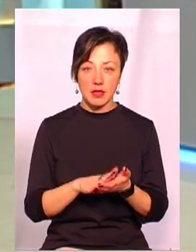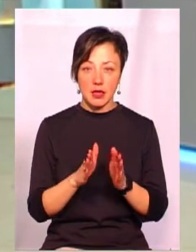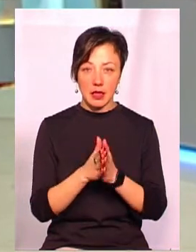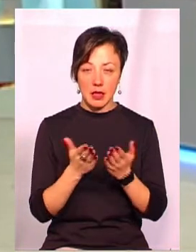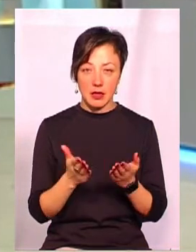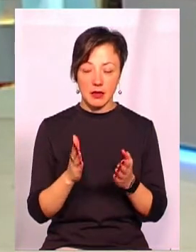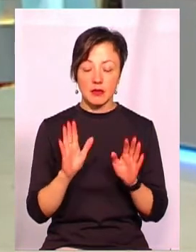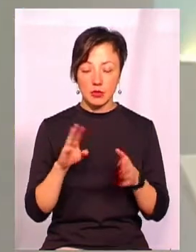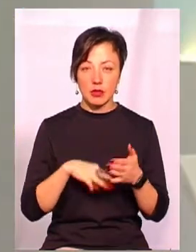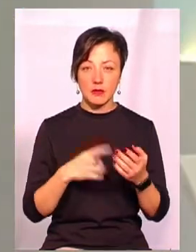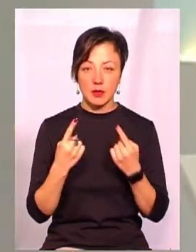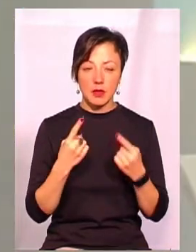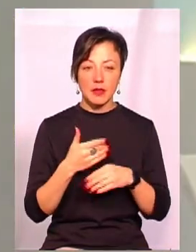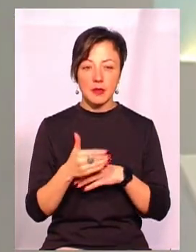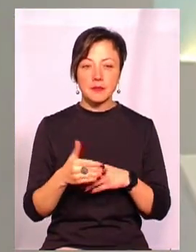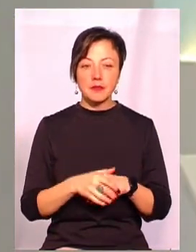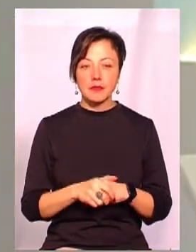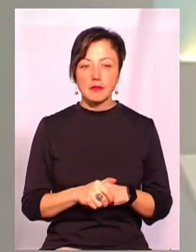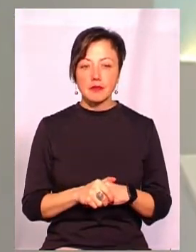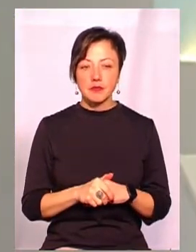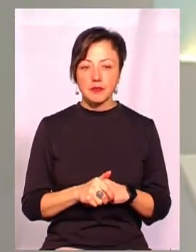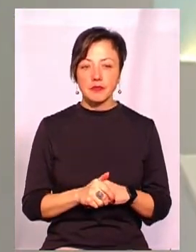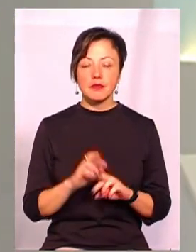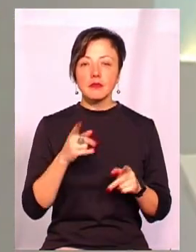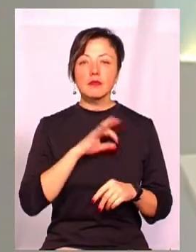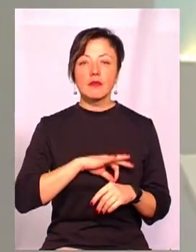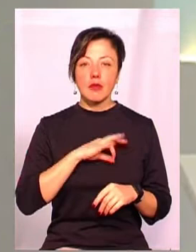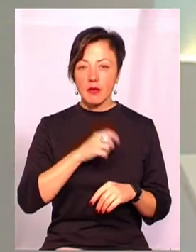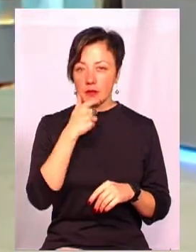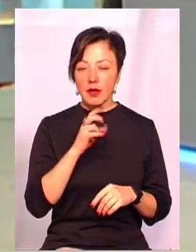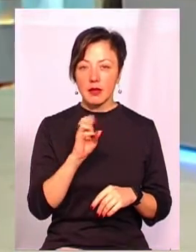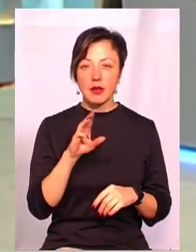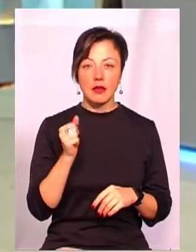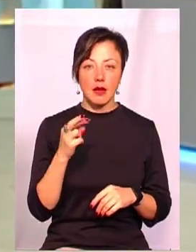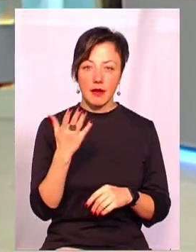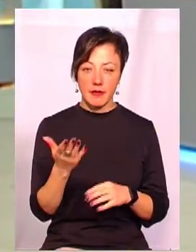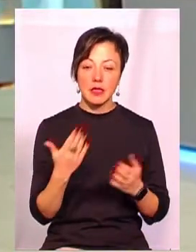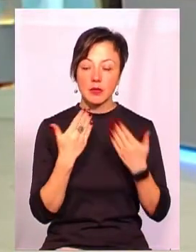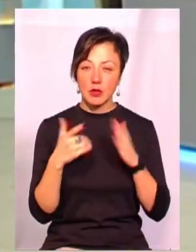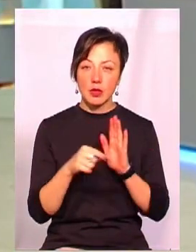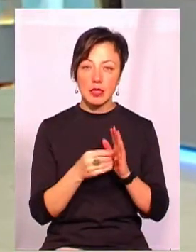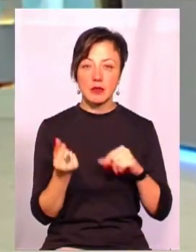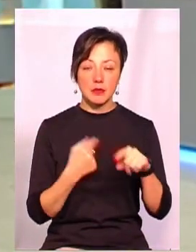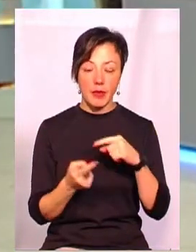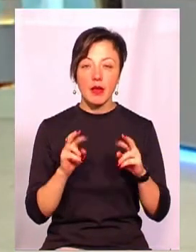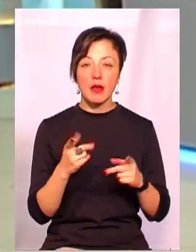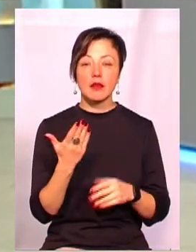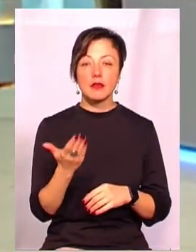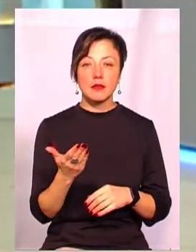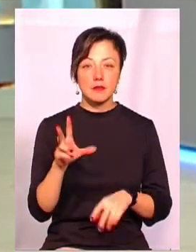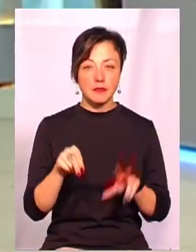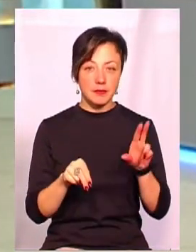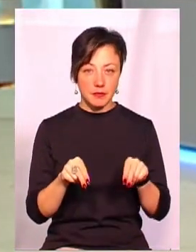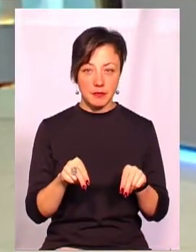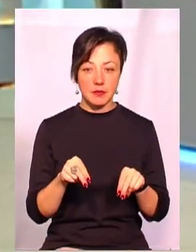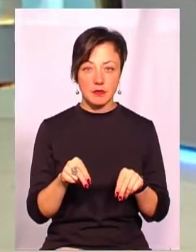Про штрафи поговоримо, але ми поки що говоримо про те, як користуватися. Пані Наталю, ви спілкуєтеся з підприємцями. Як ви